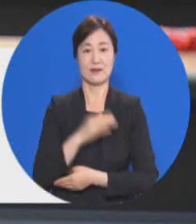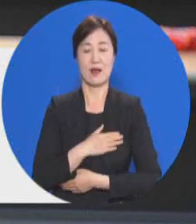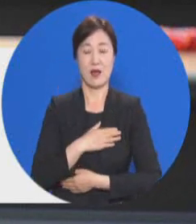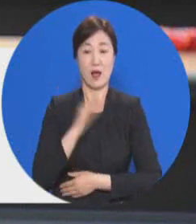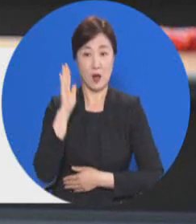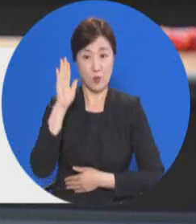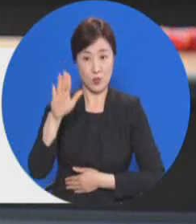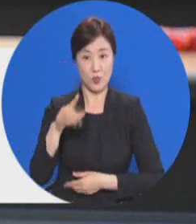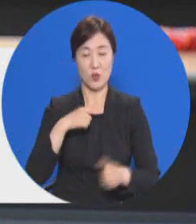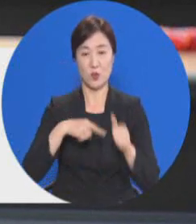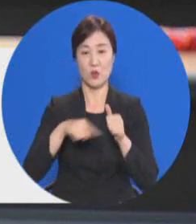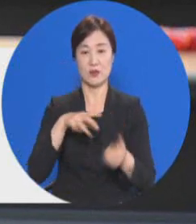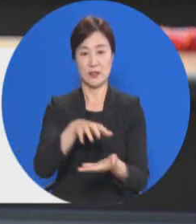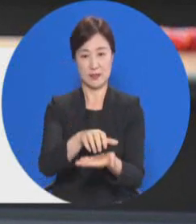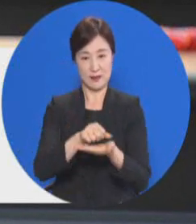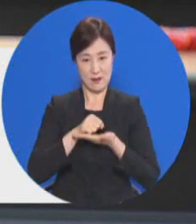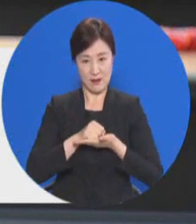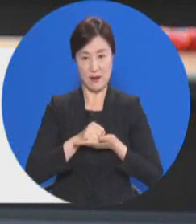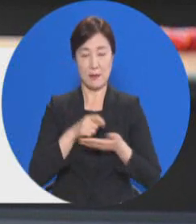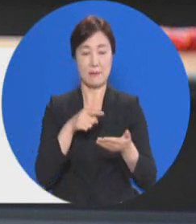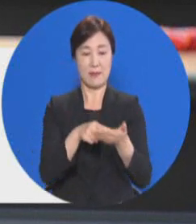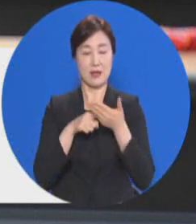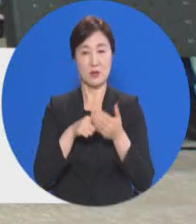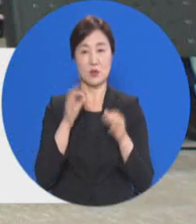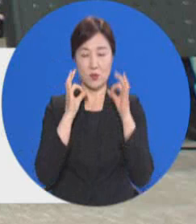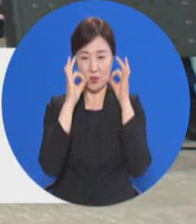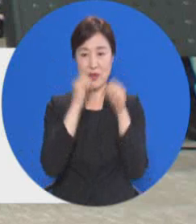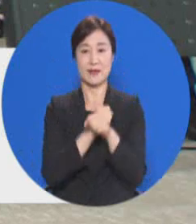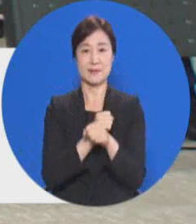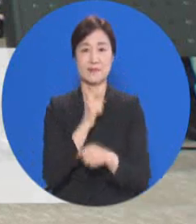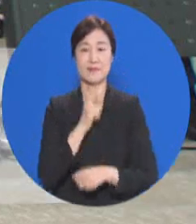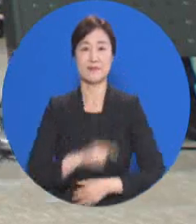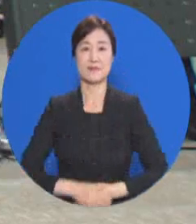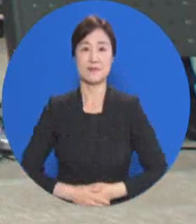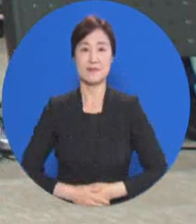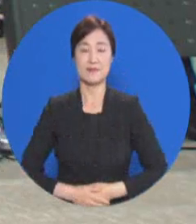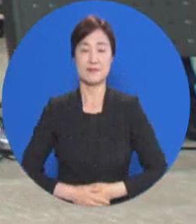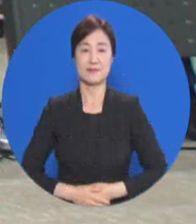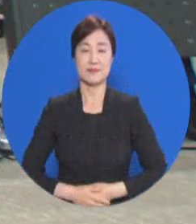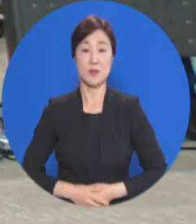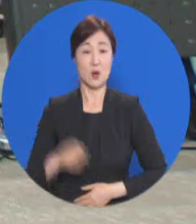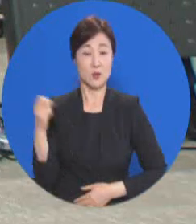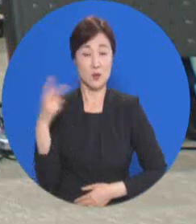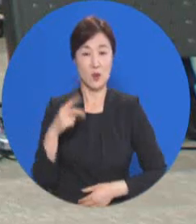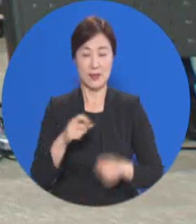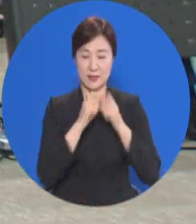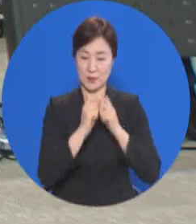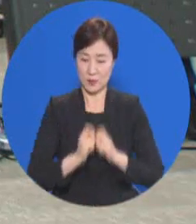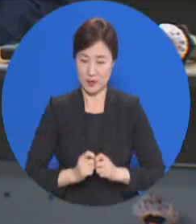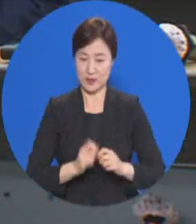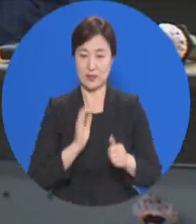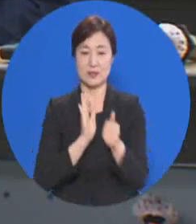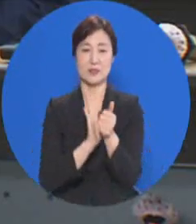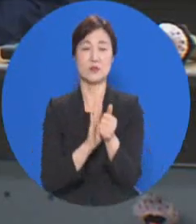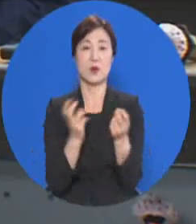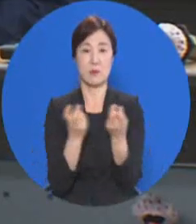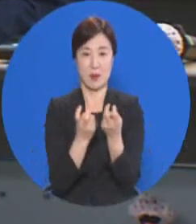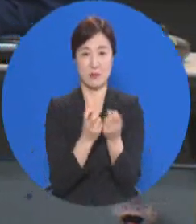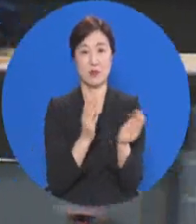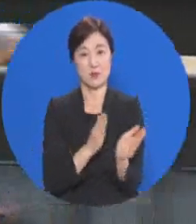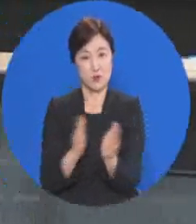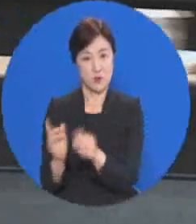교육 정책에도 잘 수렴되고 반영될 수 있도록 유 장관은 나아가 구체적인 지원책을 마련하겠다는 의지를